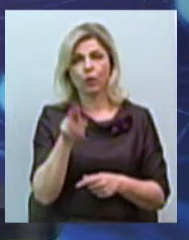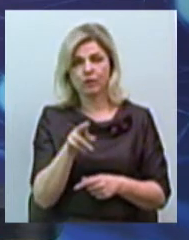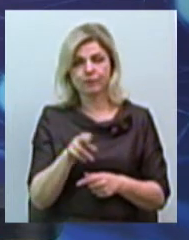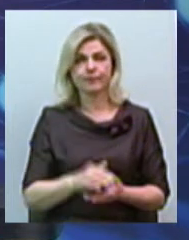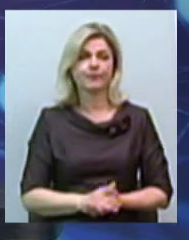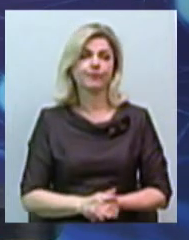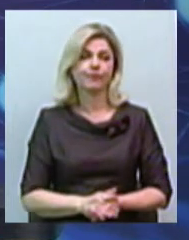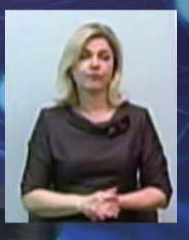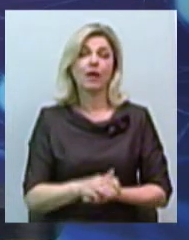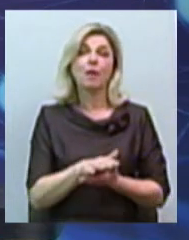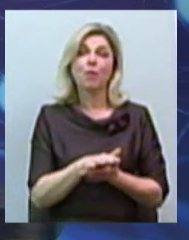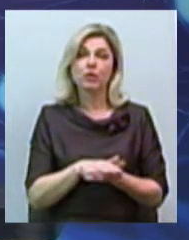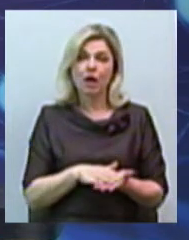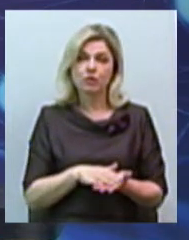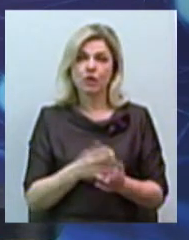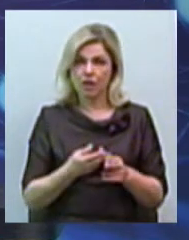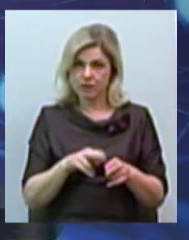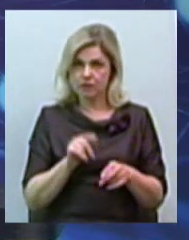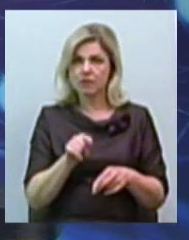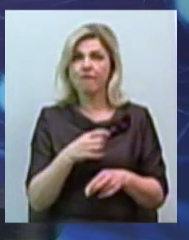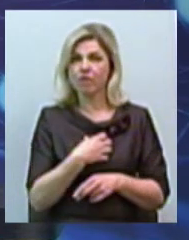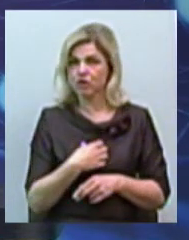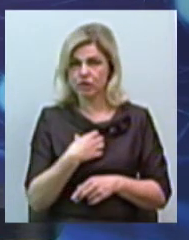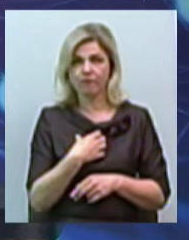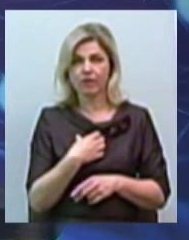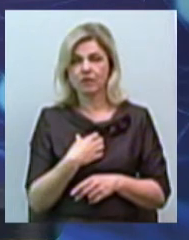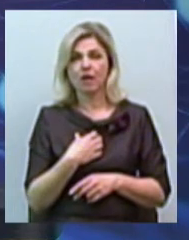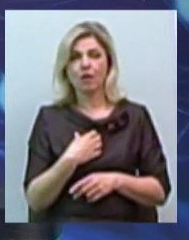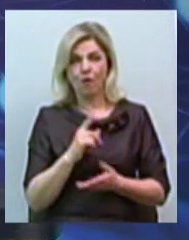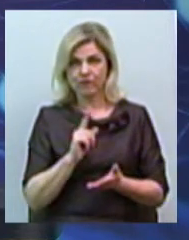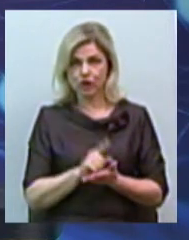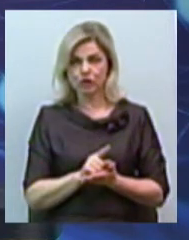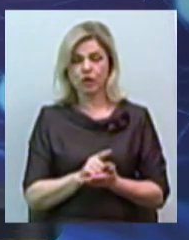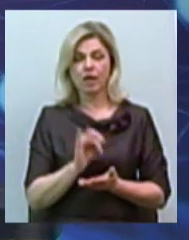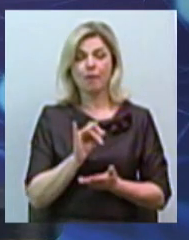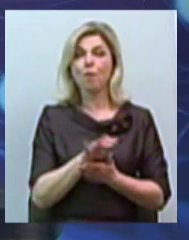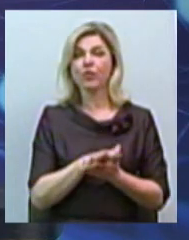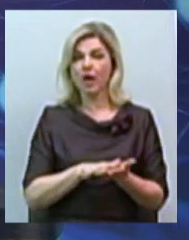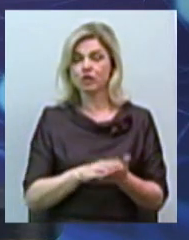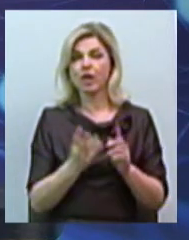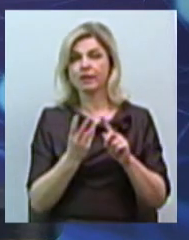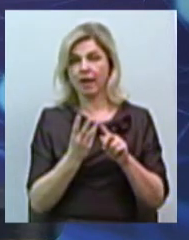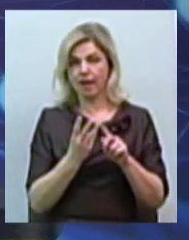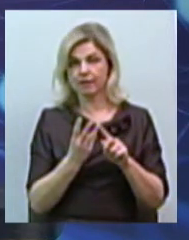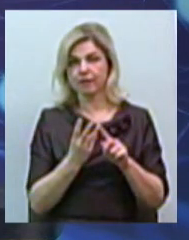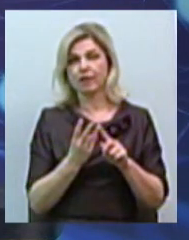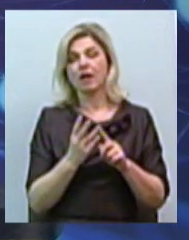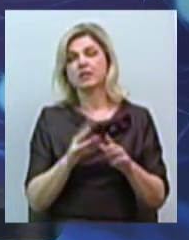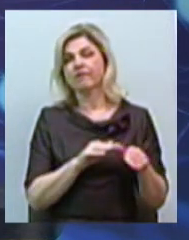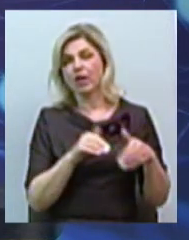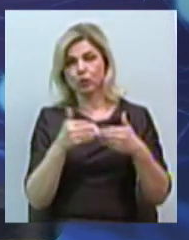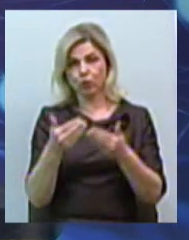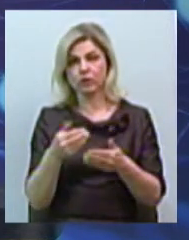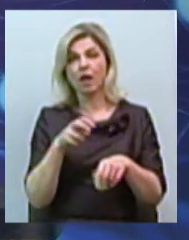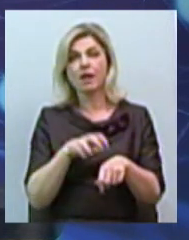І в подальшому... Це дуже важлива річ. Це дуже важлива річ. І в подальшому третій крок – звернутися